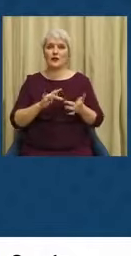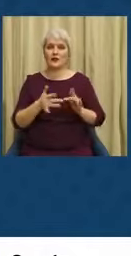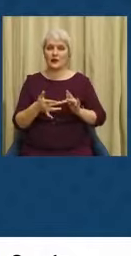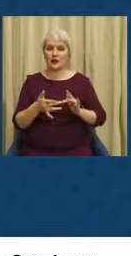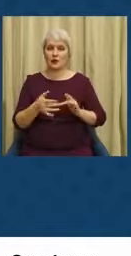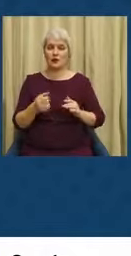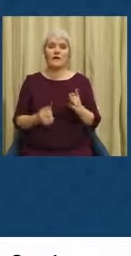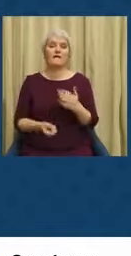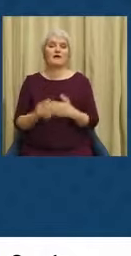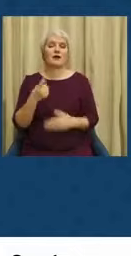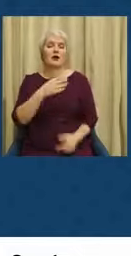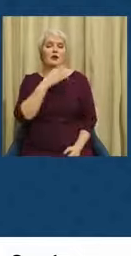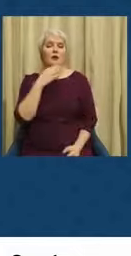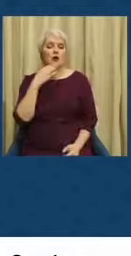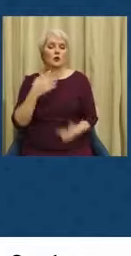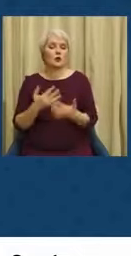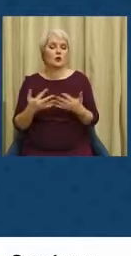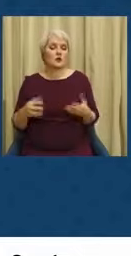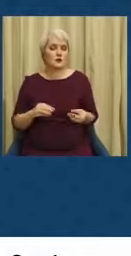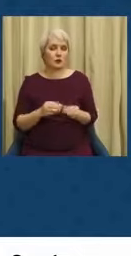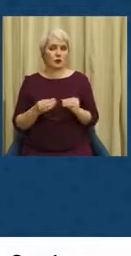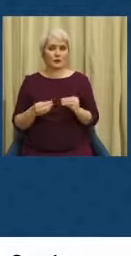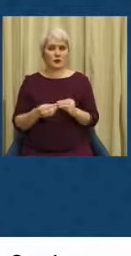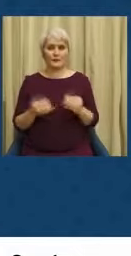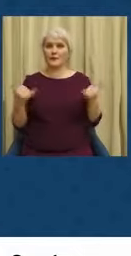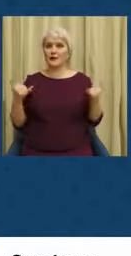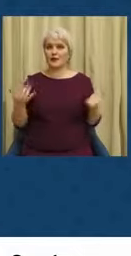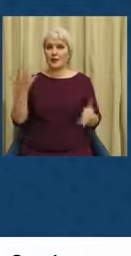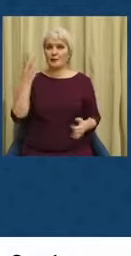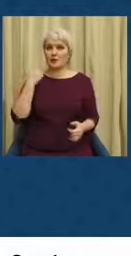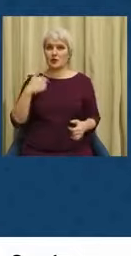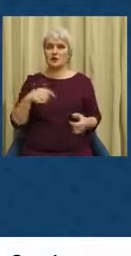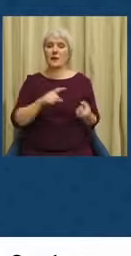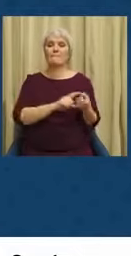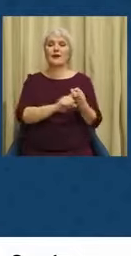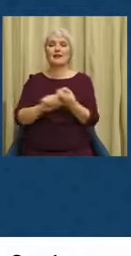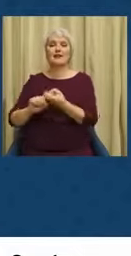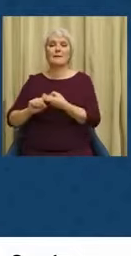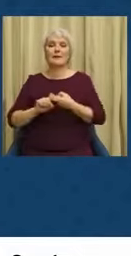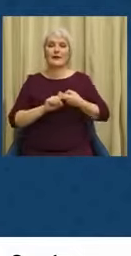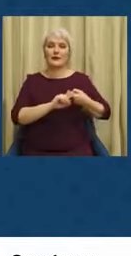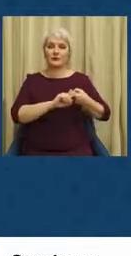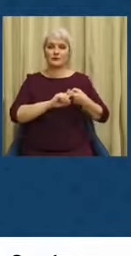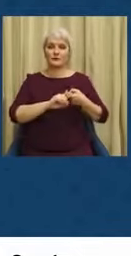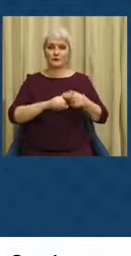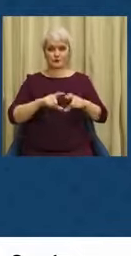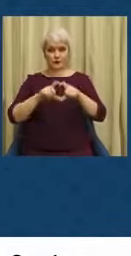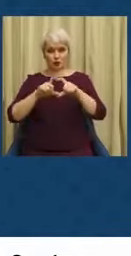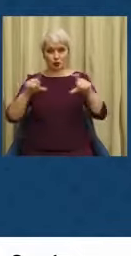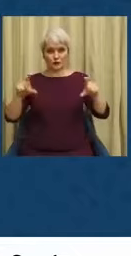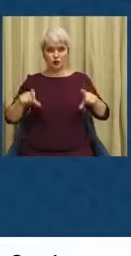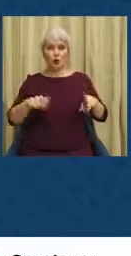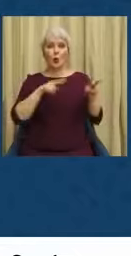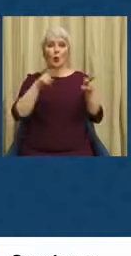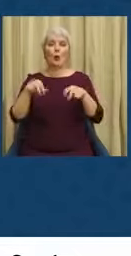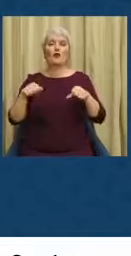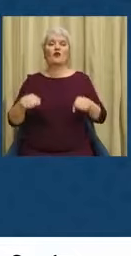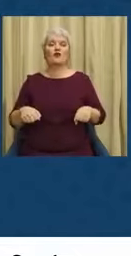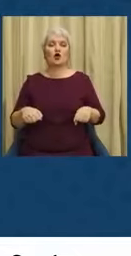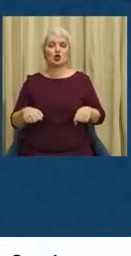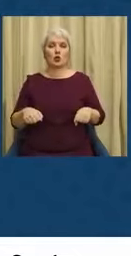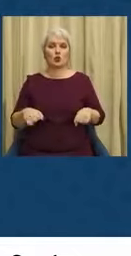то виникає багато різних проблем. Зараз під час пандемії Офіс Уповноваженого